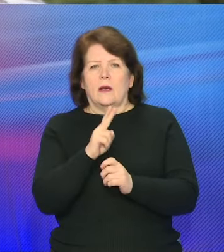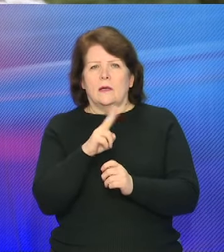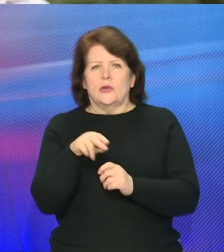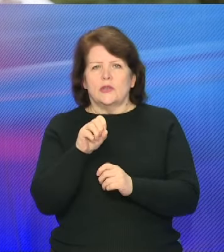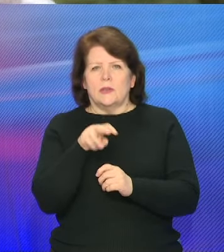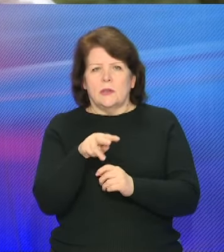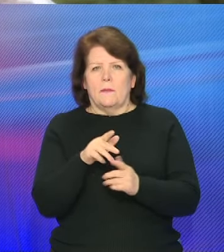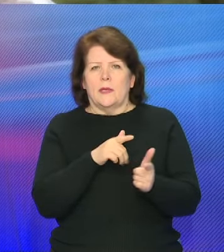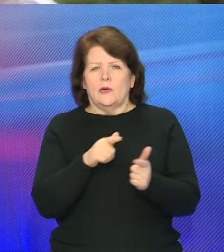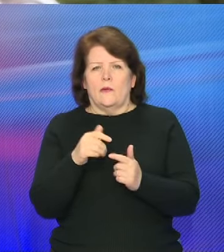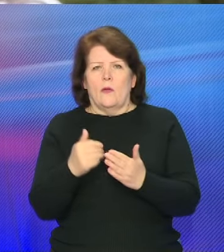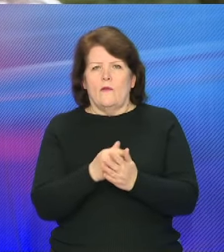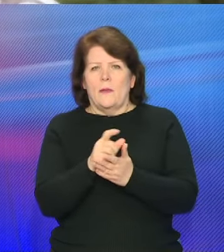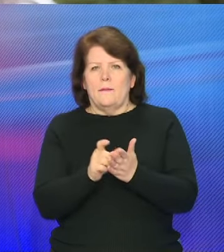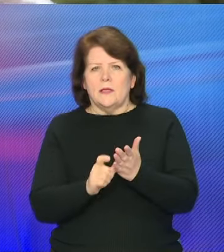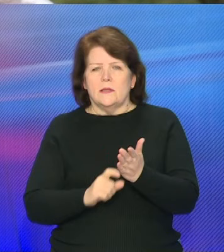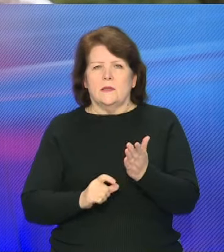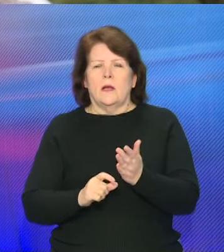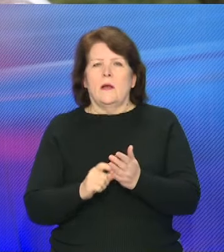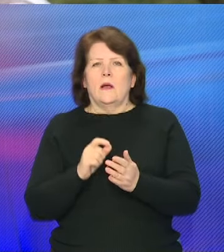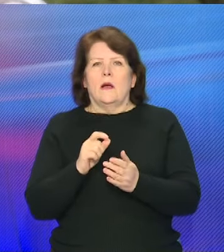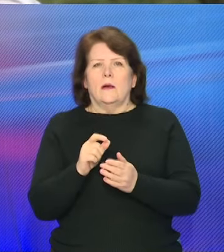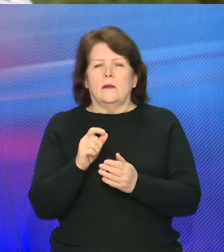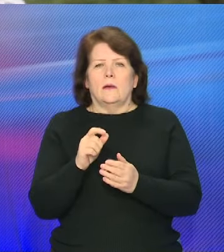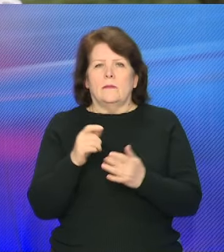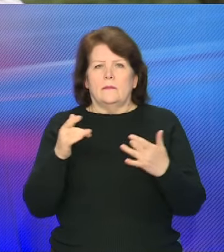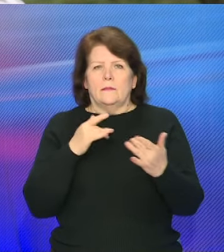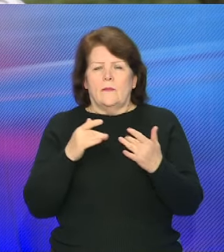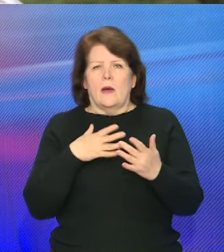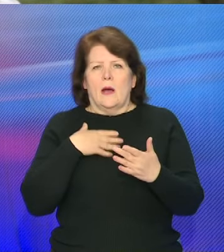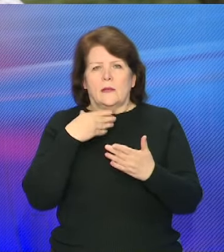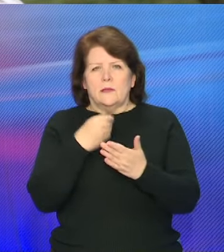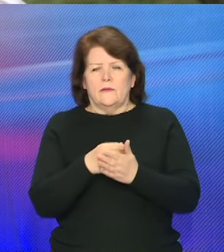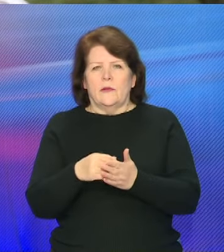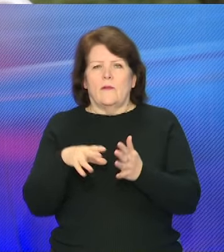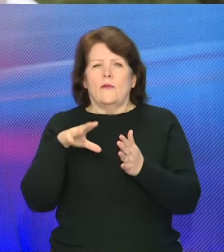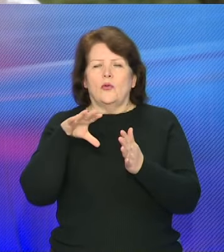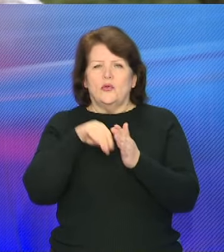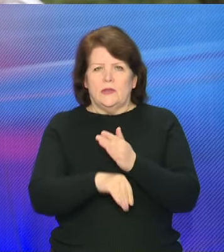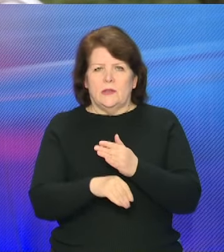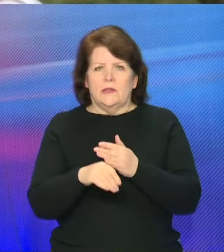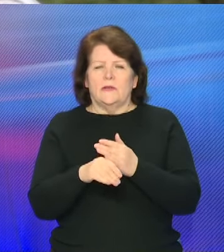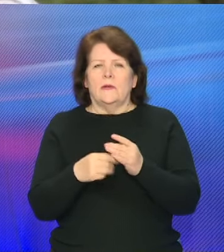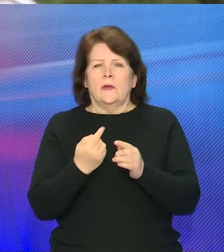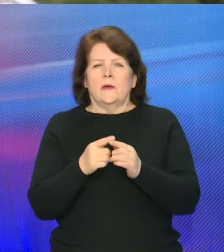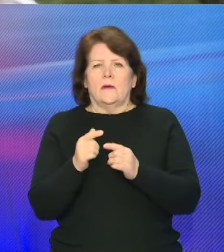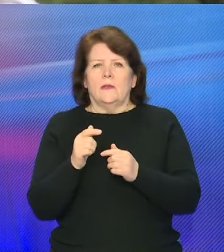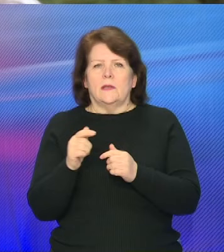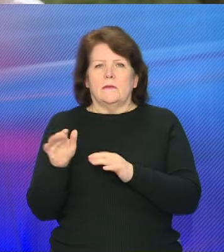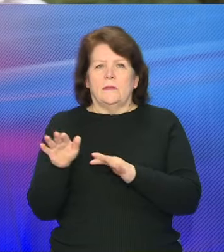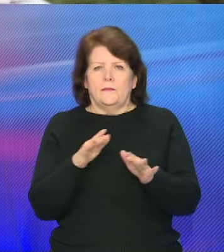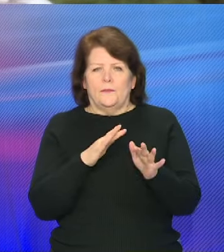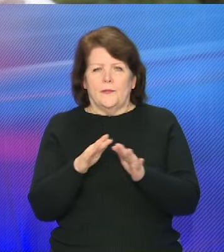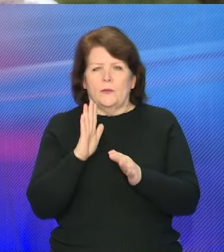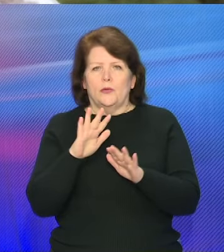подготовлены новые песни. У нас, например, звезды белорусской эстрады активно включились в эстрадный марафон, скажем так. И на дожинках